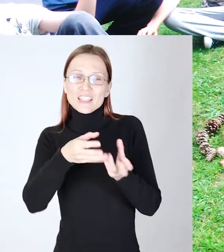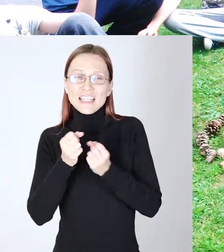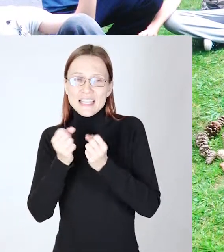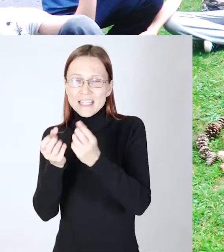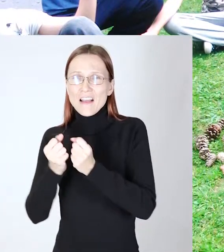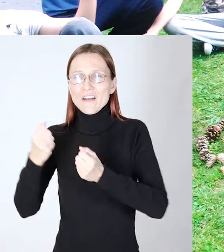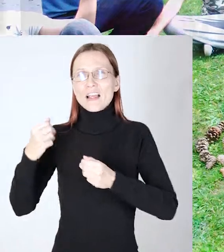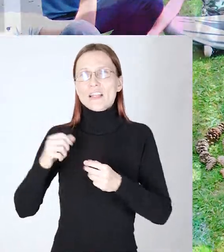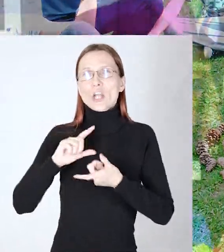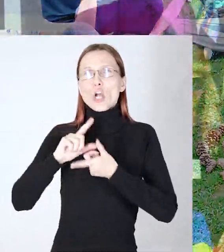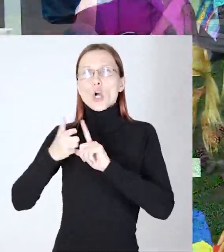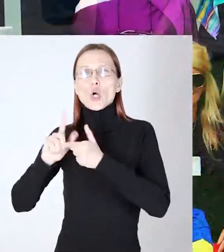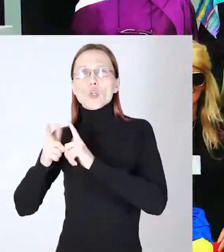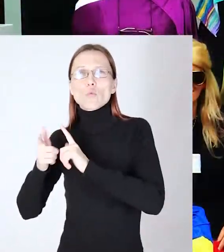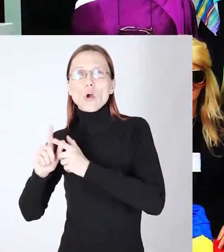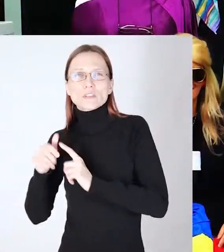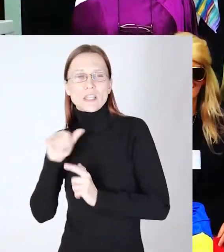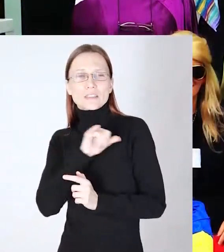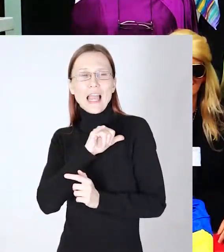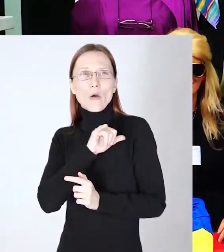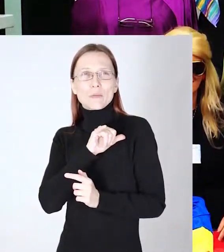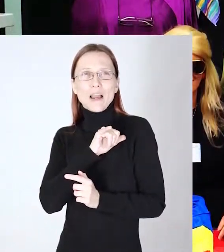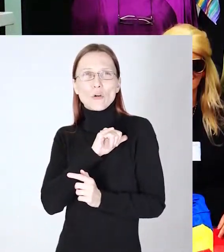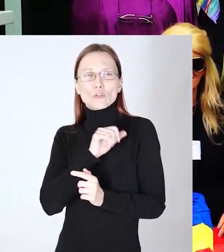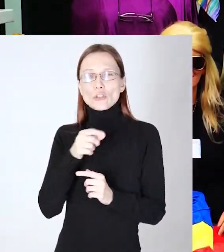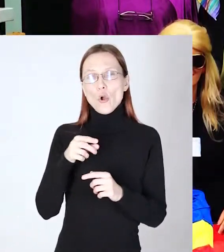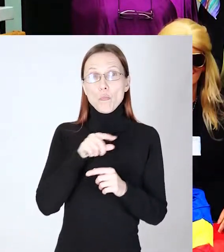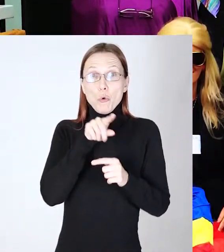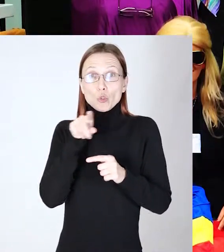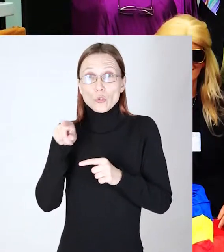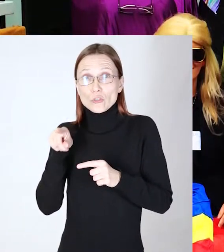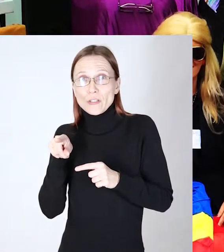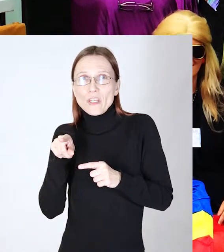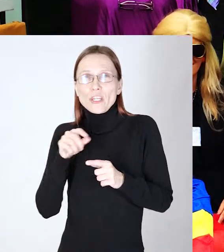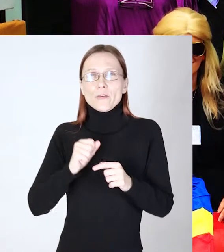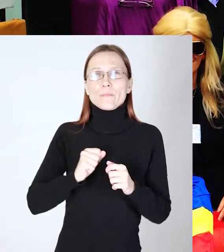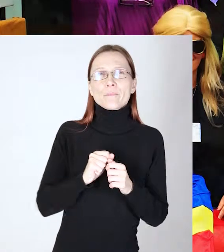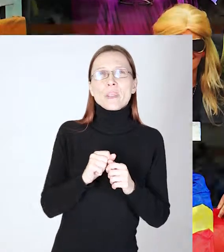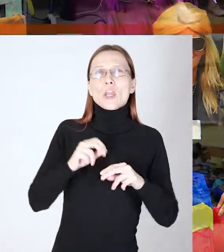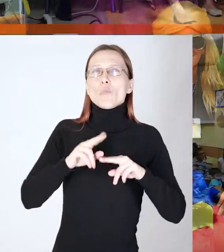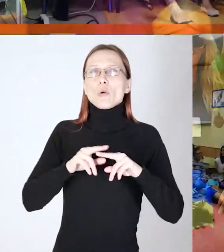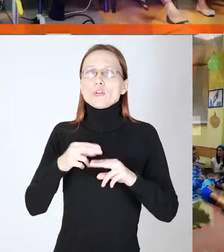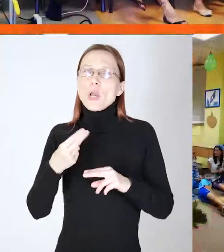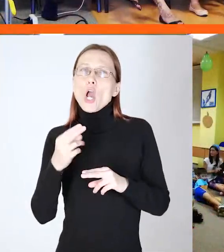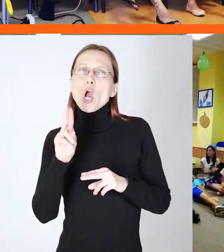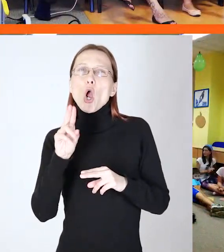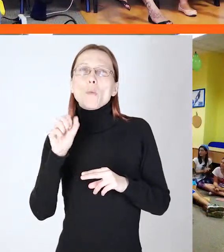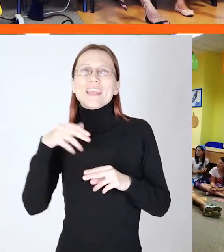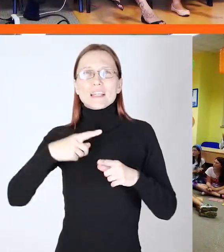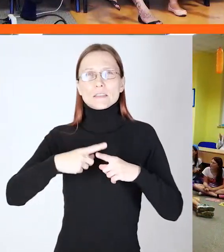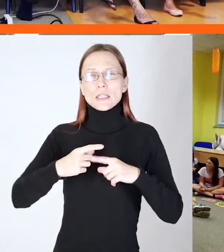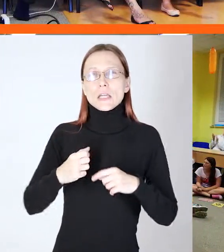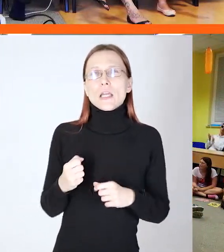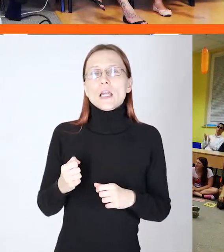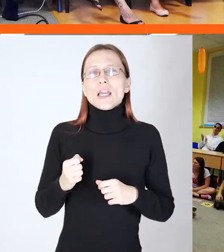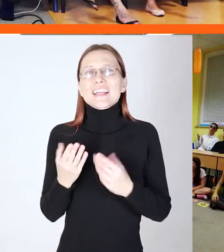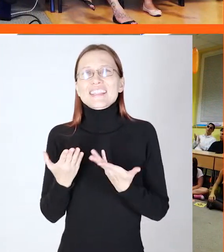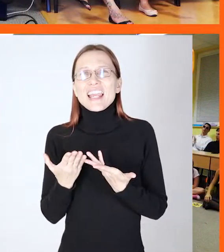jeden tábor sme mali v téme komiksového festiválu, kde sme všetci chodili poprezliekani za komiksové postavičky a výsledným